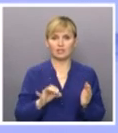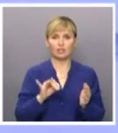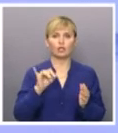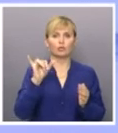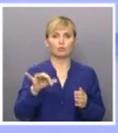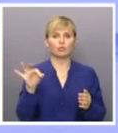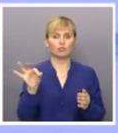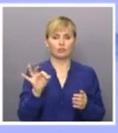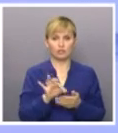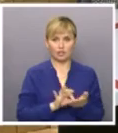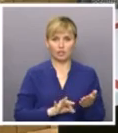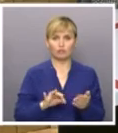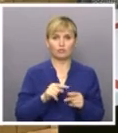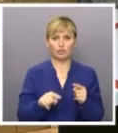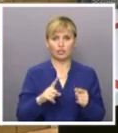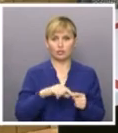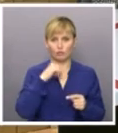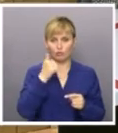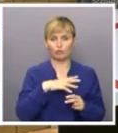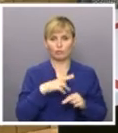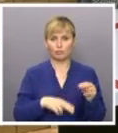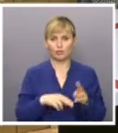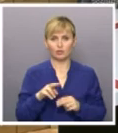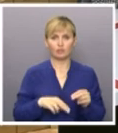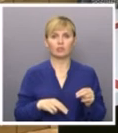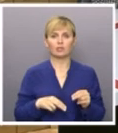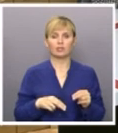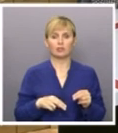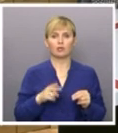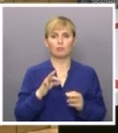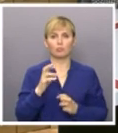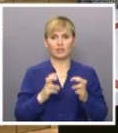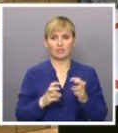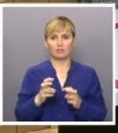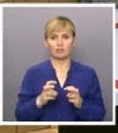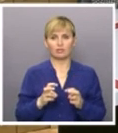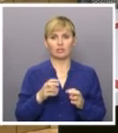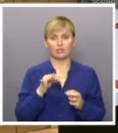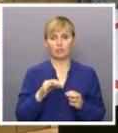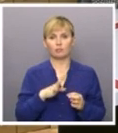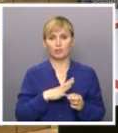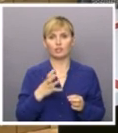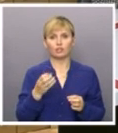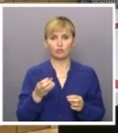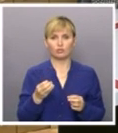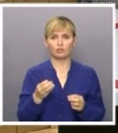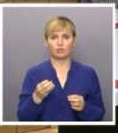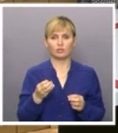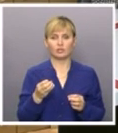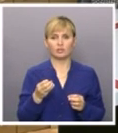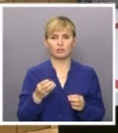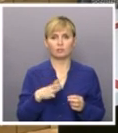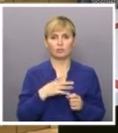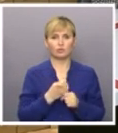сразу в течение одного года были построены 5 хозяйств. То есть Тюменская область и так один из лидеров по производству рыбы, да? А тут это было еще, значит, был